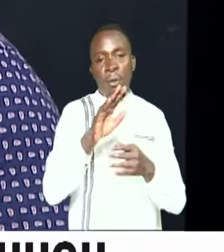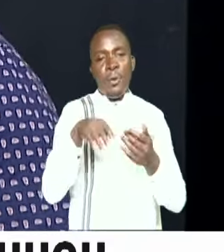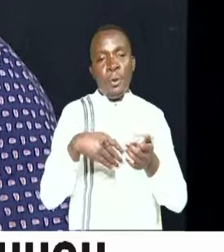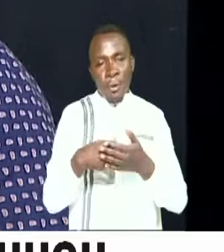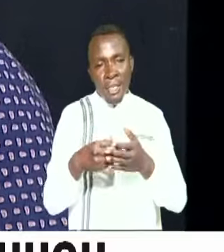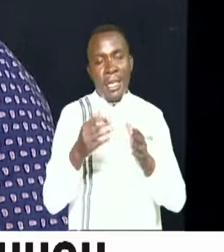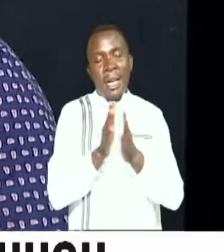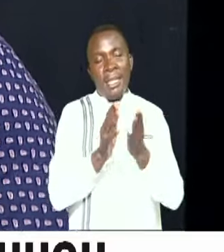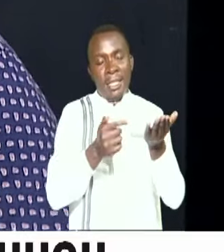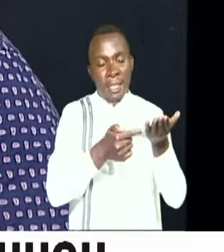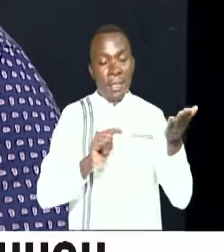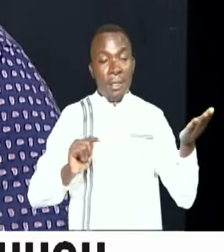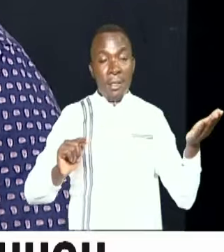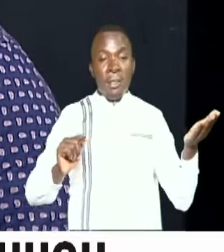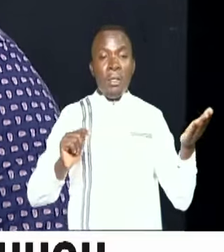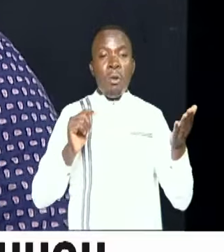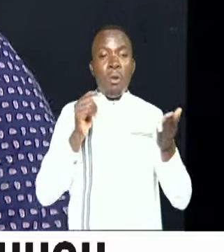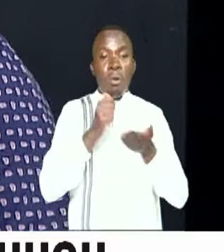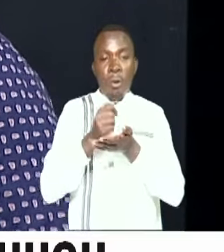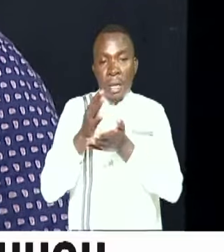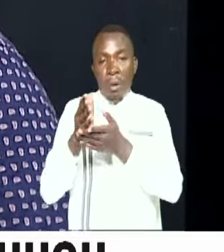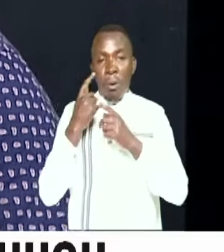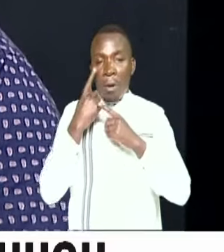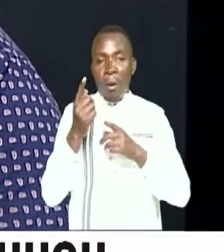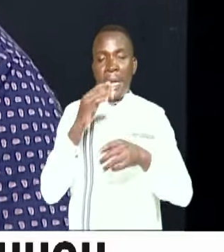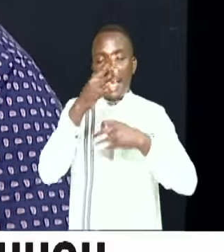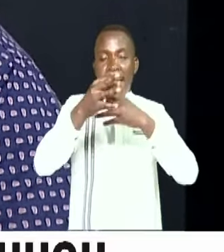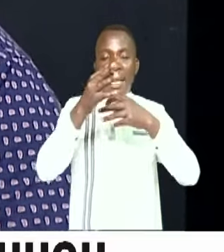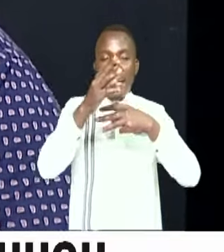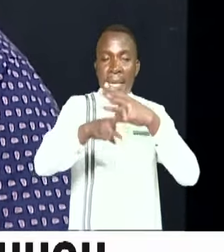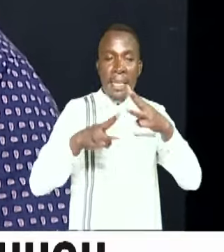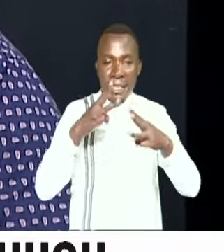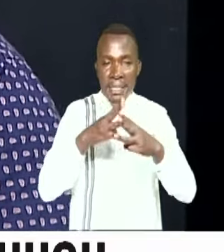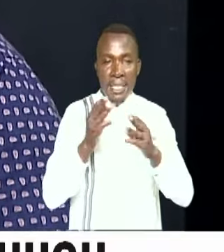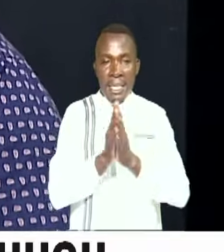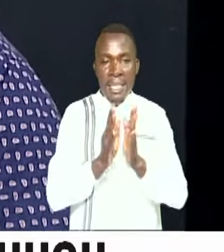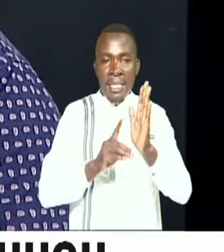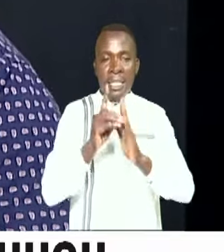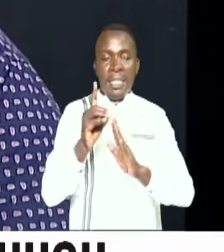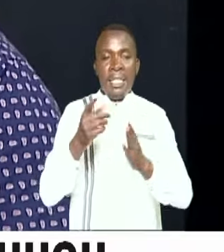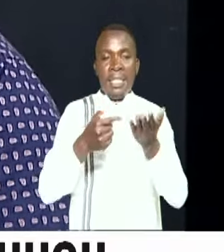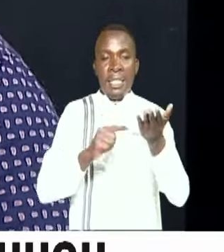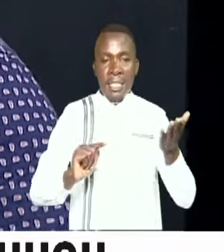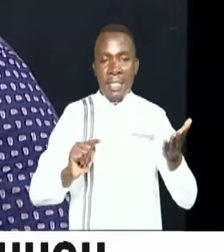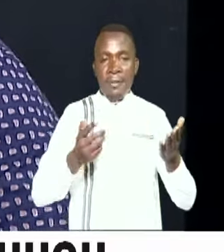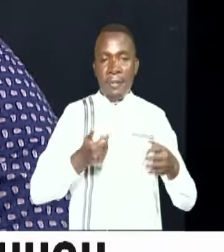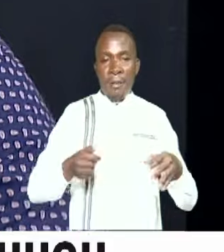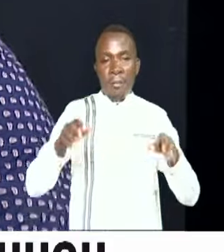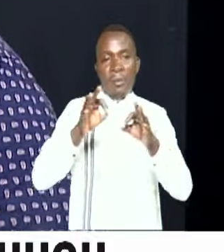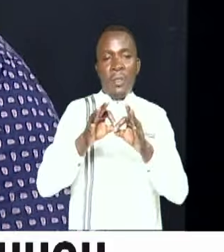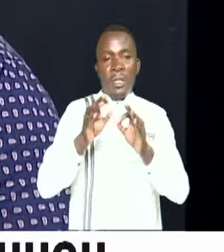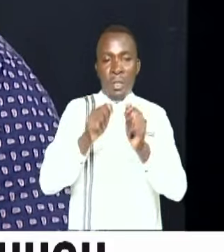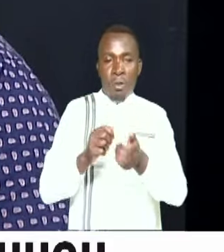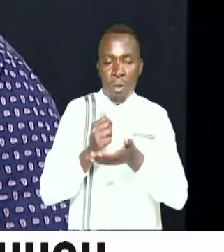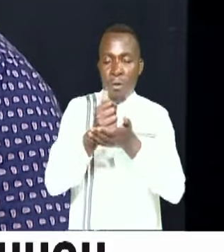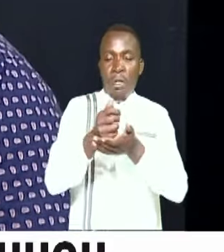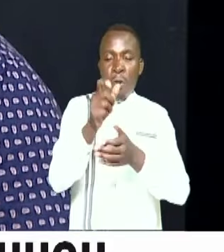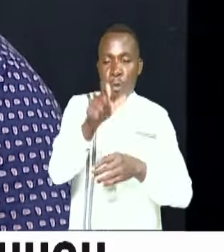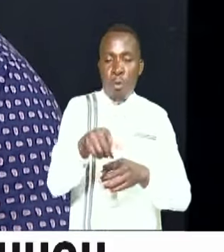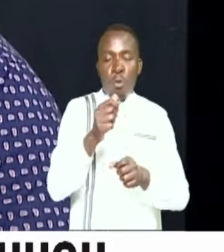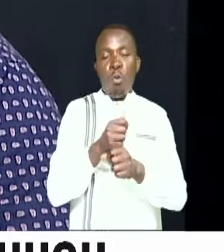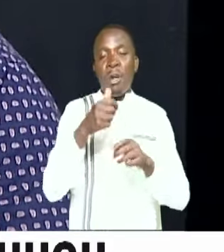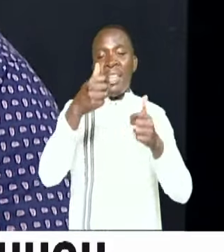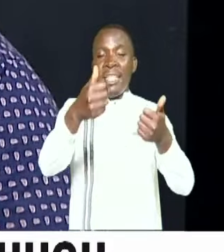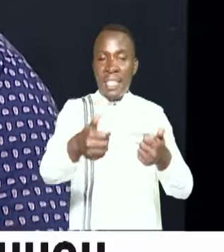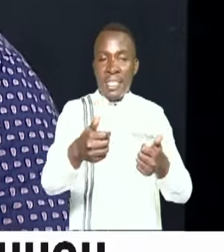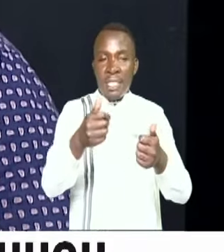na technology. Noneho kuko urabona aho isi igera n'iterambere rigana, technology niyo ituma umuntu ashobora kuba yaba efficient, akaba yabasha